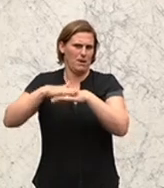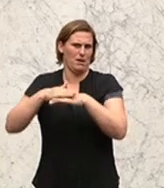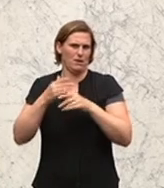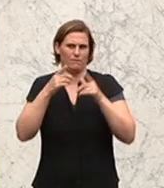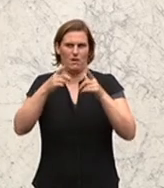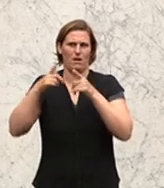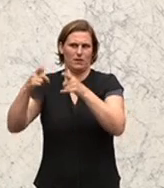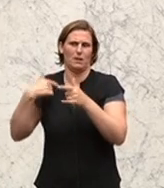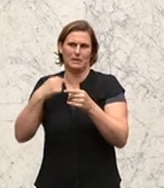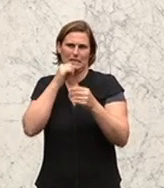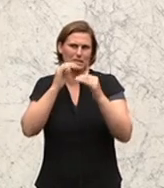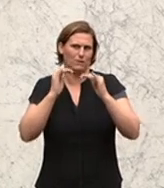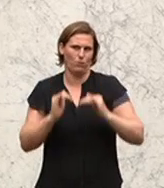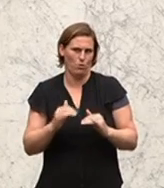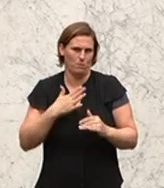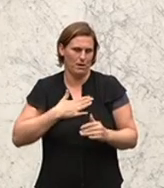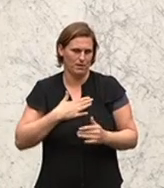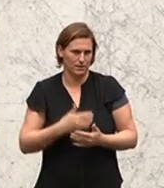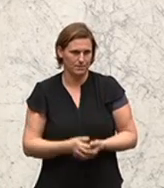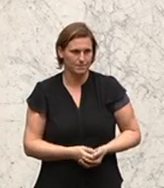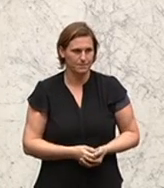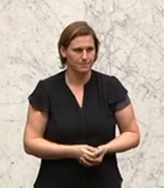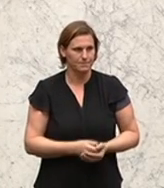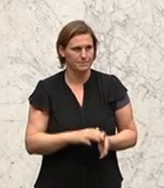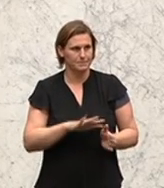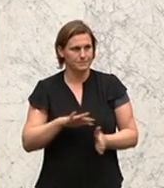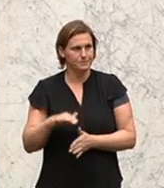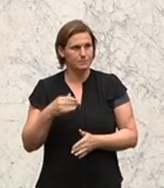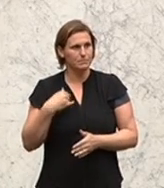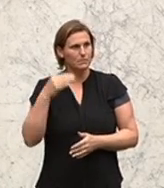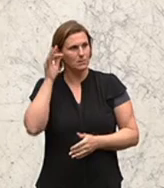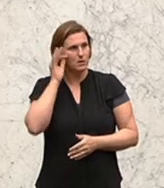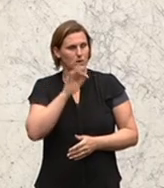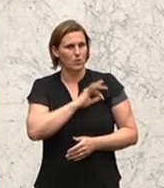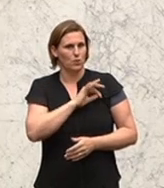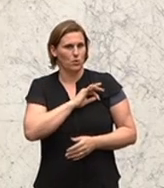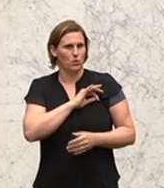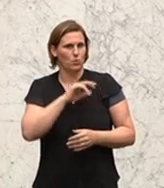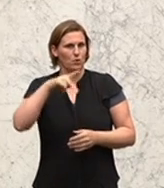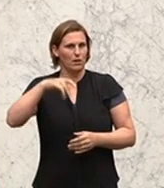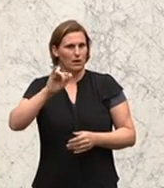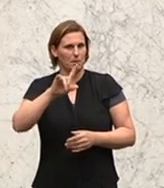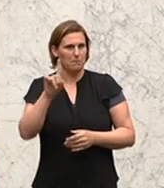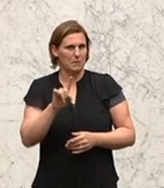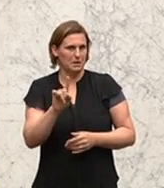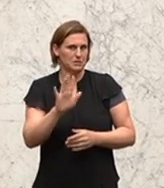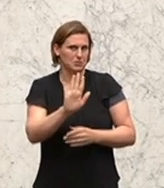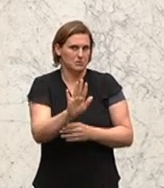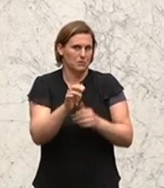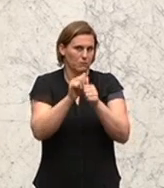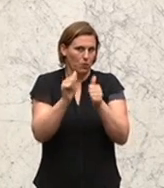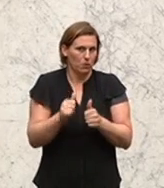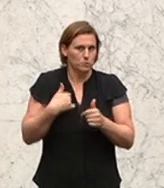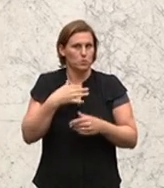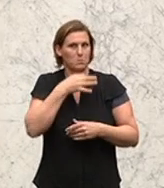Niveau will ich mich hier nicht begeben. Ich glaube also, der Kollege Pilz hat es auf seine Art und Weise so